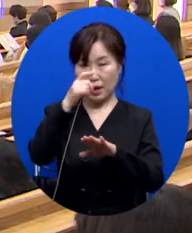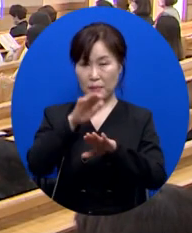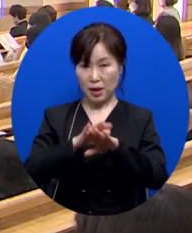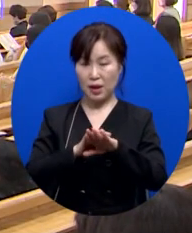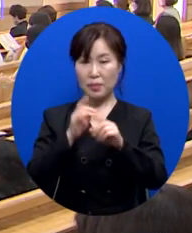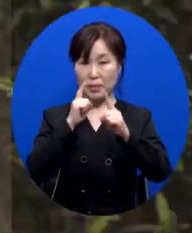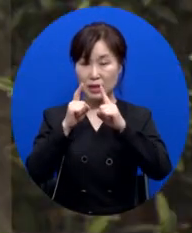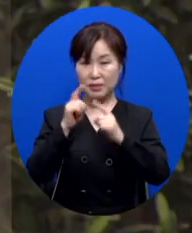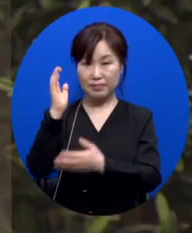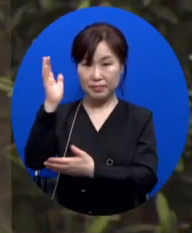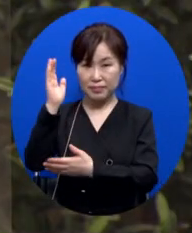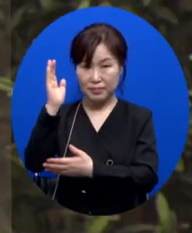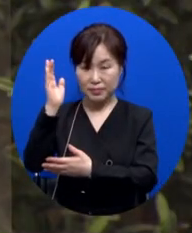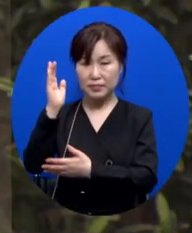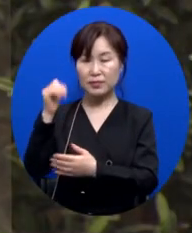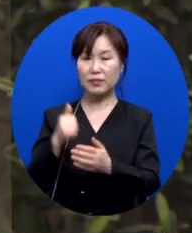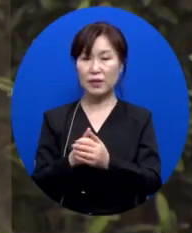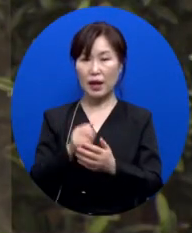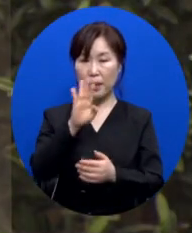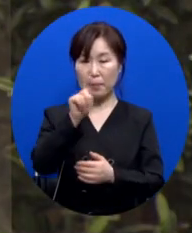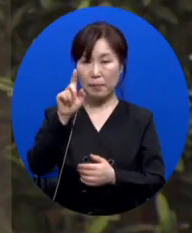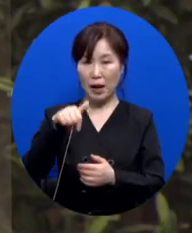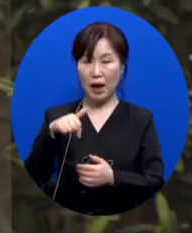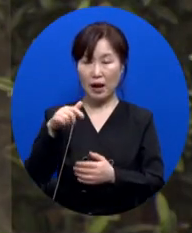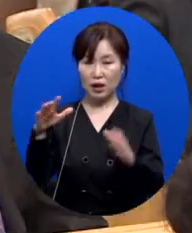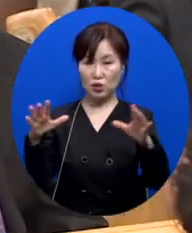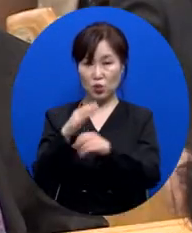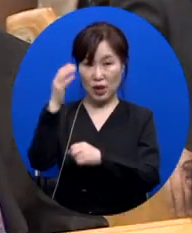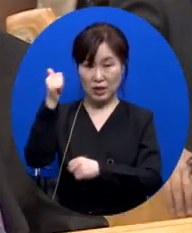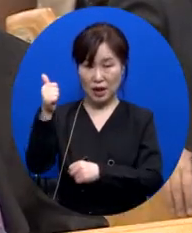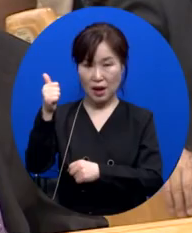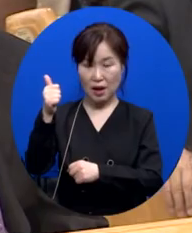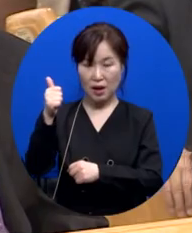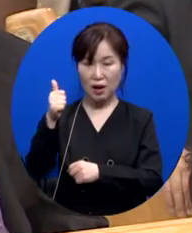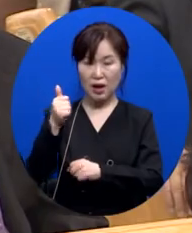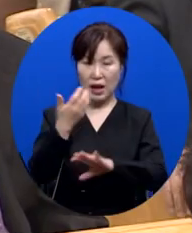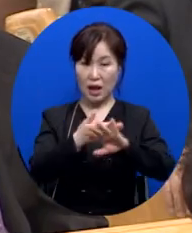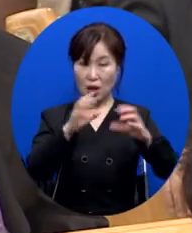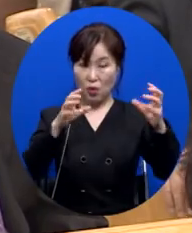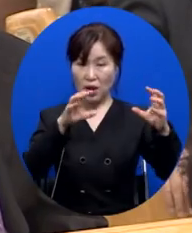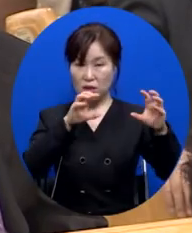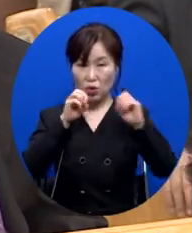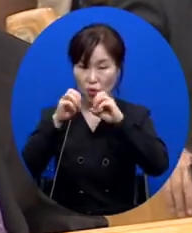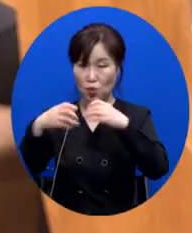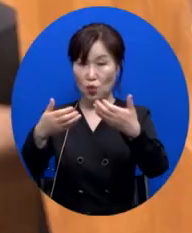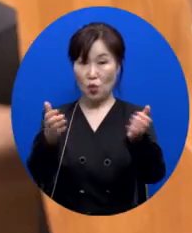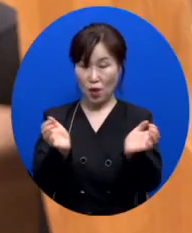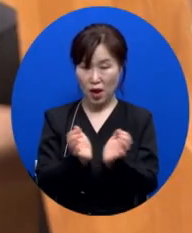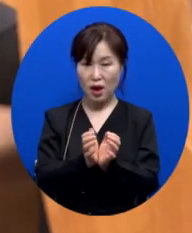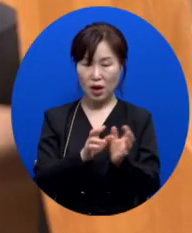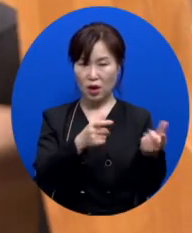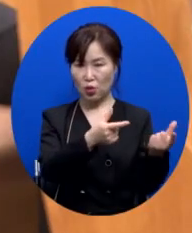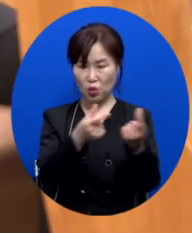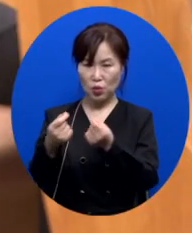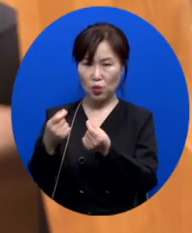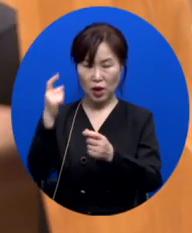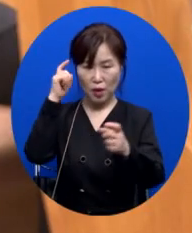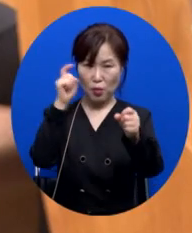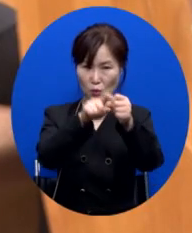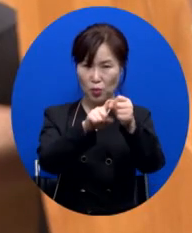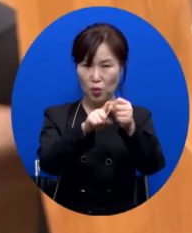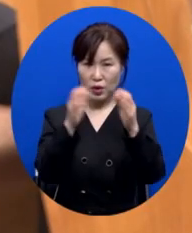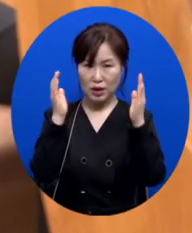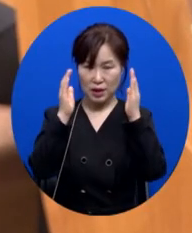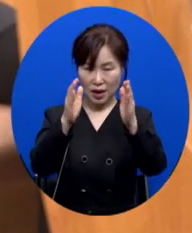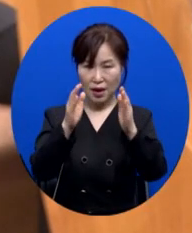전한 기독교 한국 측 날 배 박문수 총회장은 해외 선교회가 앞으로도 공동의 목표를 위해 솔선수범 하며 나아갈